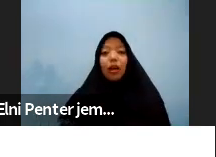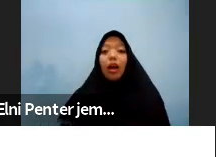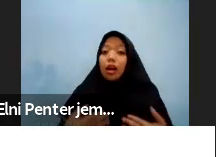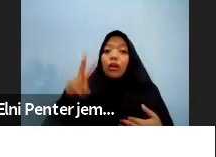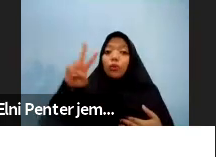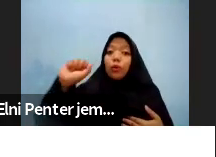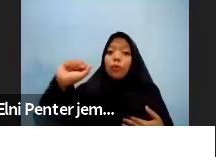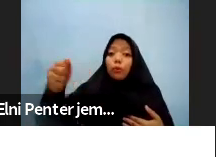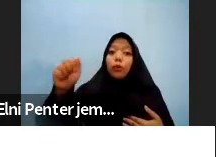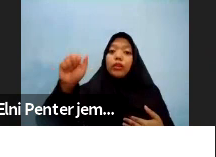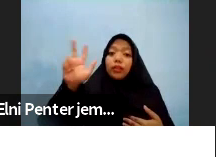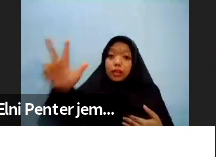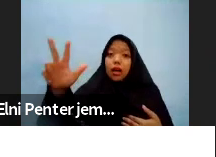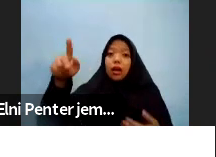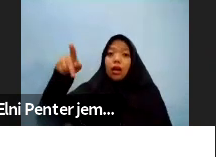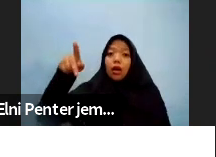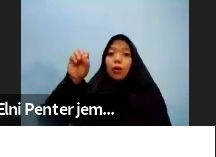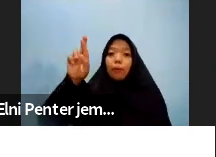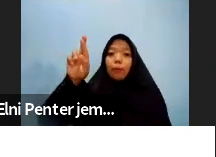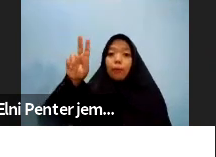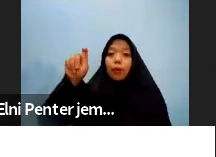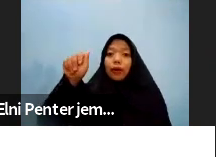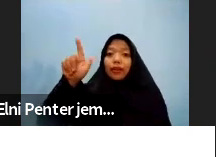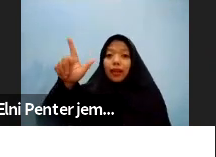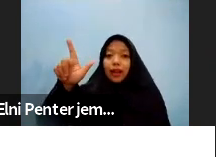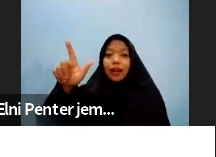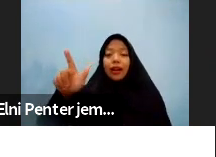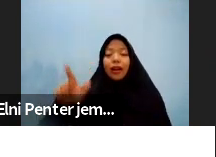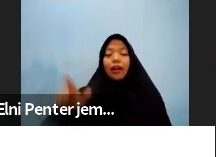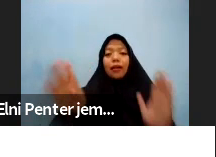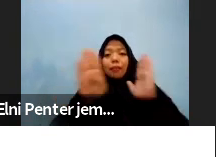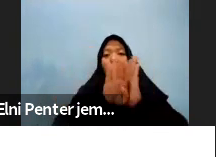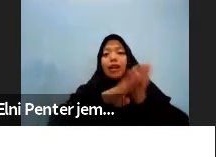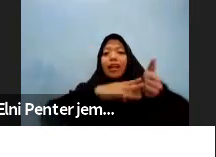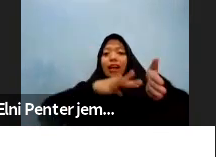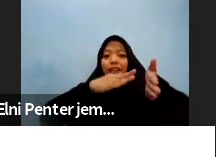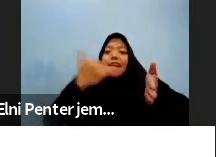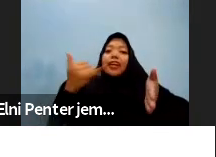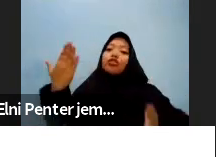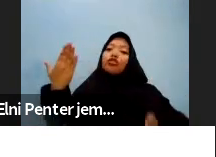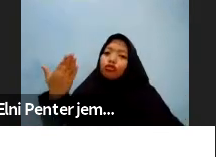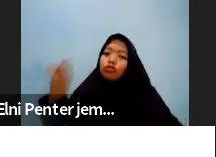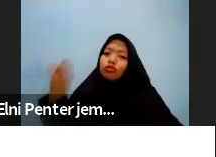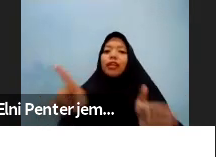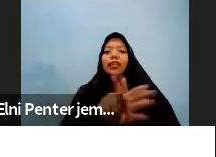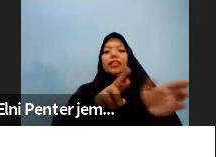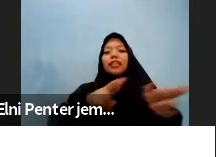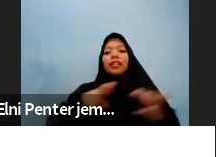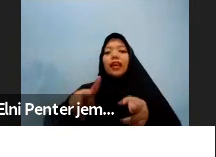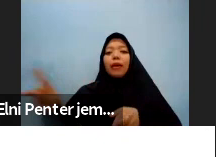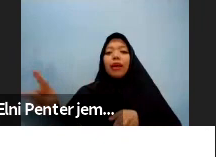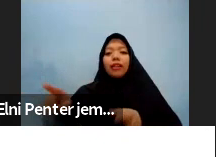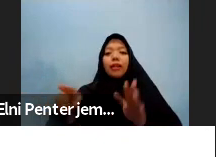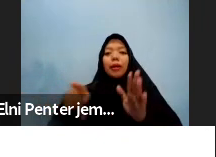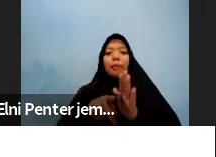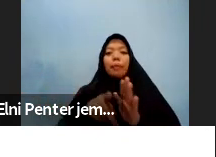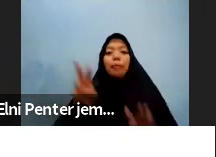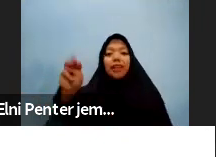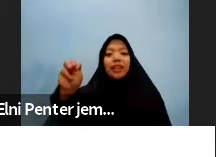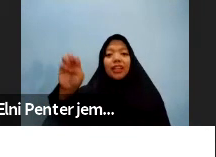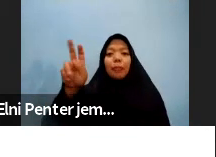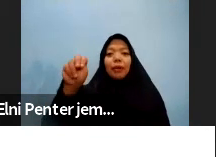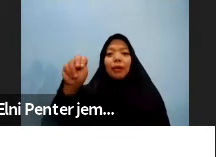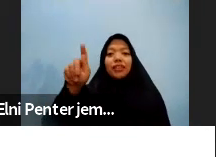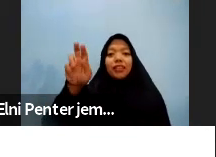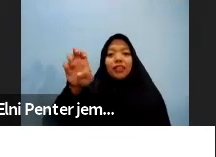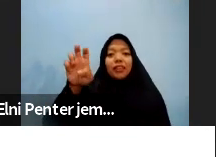platform yang disiapkan oleh Kementerian Pendidikan lalu kalau misalkan dengan media dan sumber belajar luring diluar jaringan ini